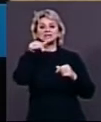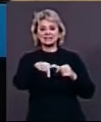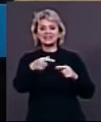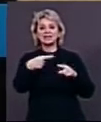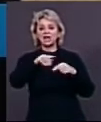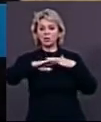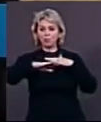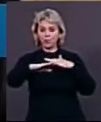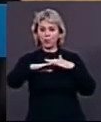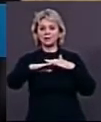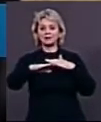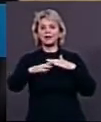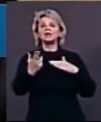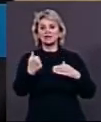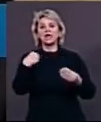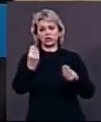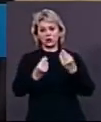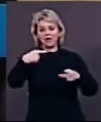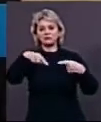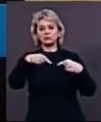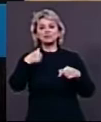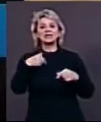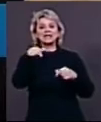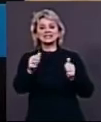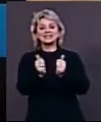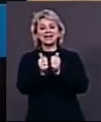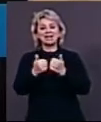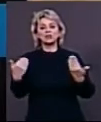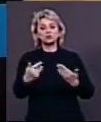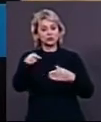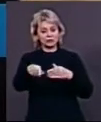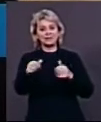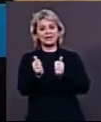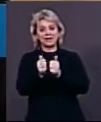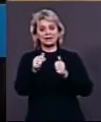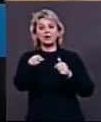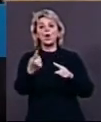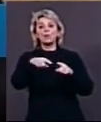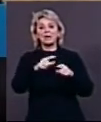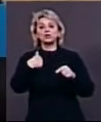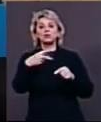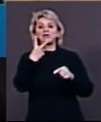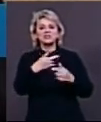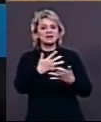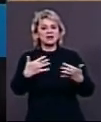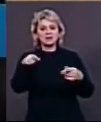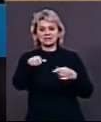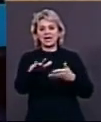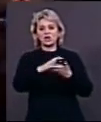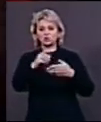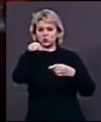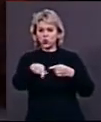этом поле, играл в футбол. Я здесь недалеко в детстве жил, поэтому я здесь видел разруху